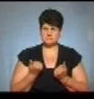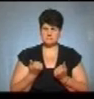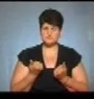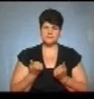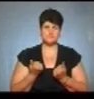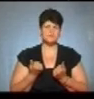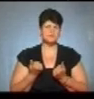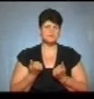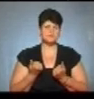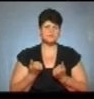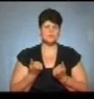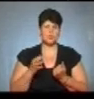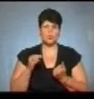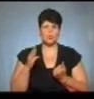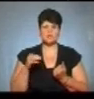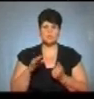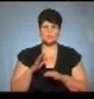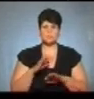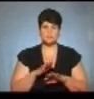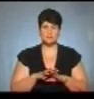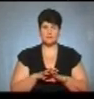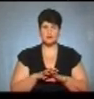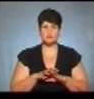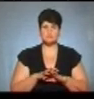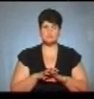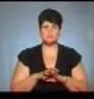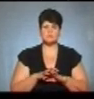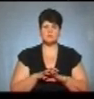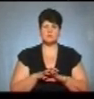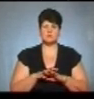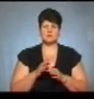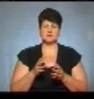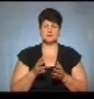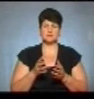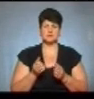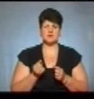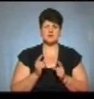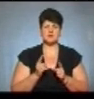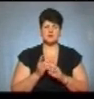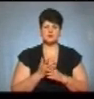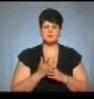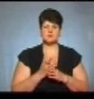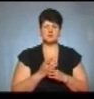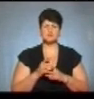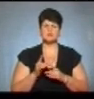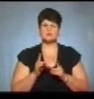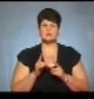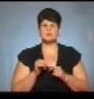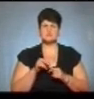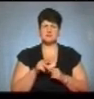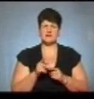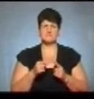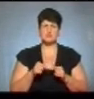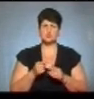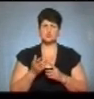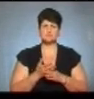Пішов в Ощадбанк, а от тобі нема субсидії. Куди йти? Де видів субсидії? Пішов з бара, видів